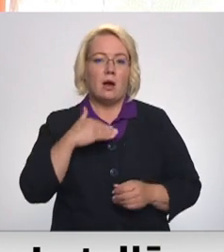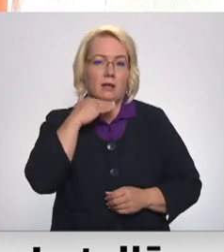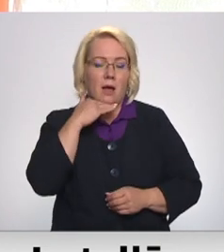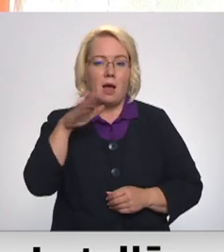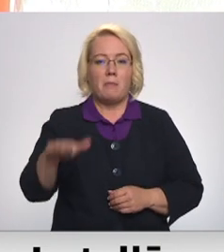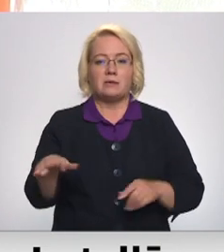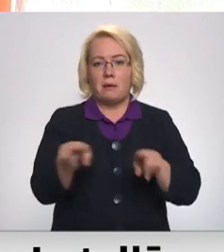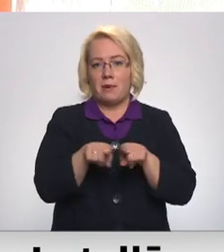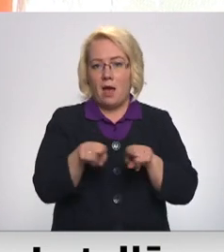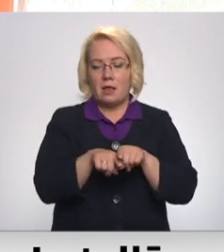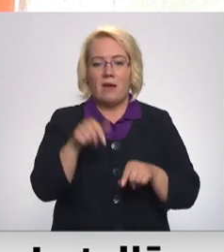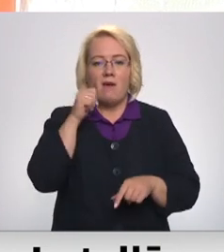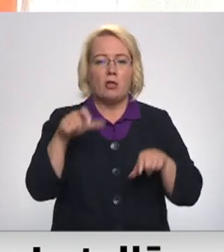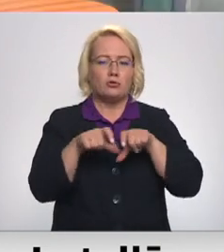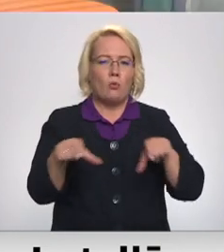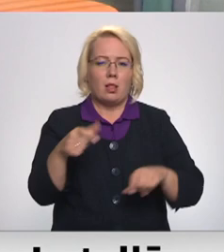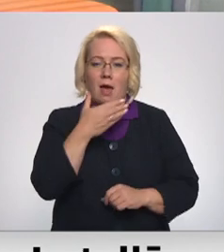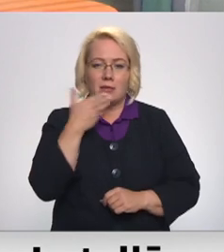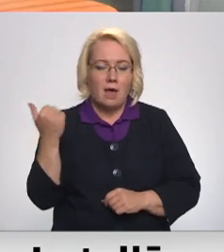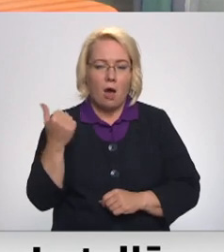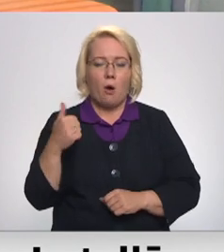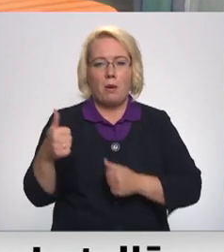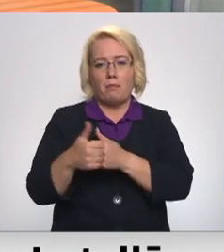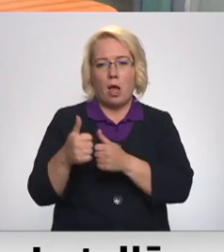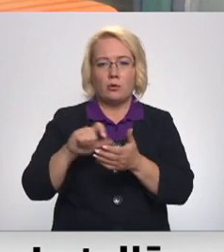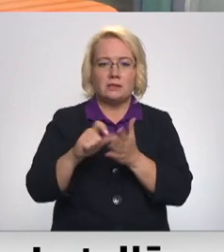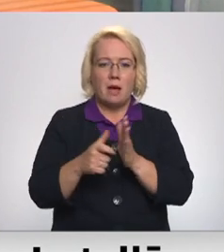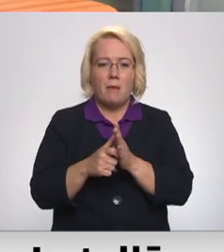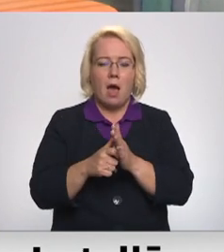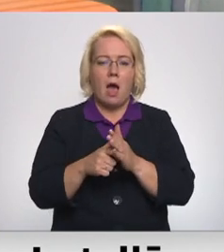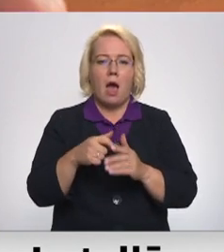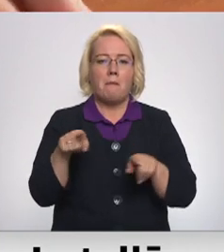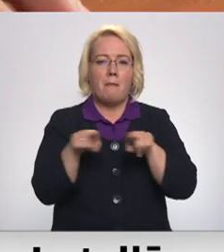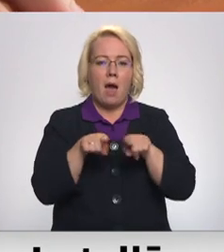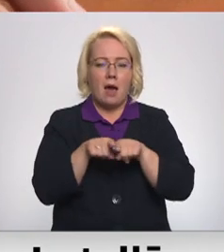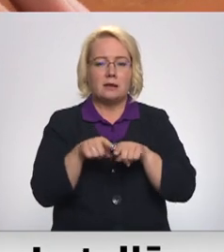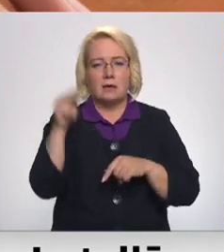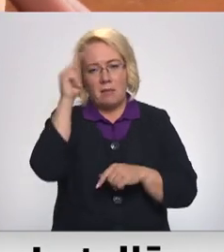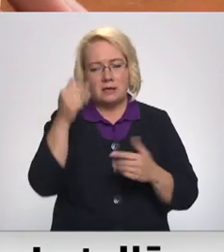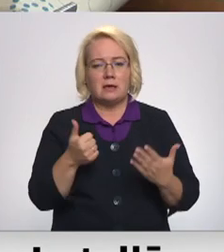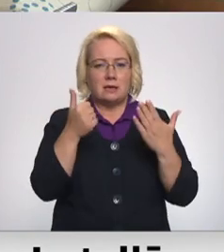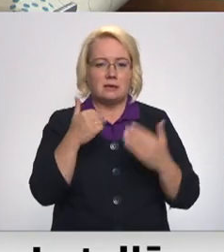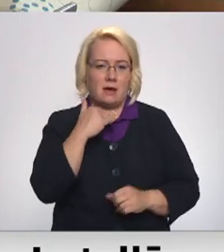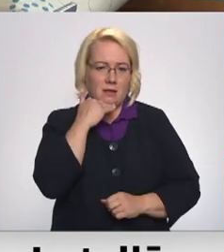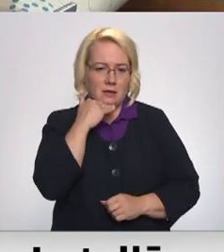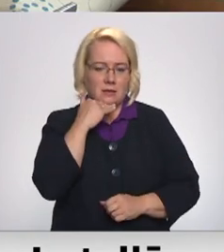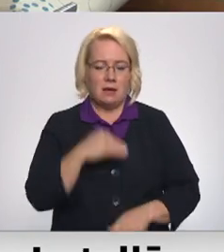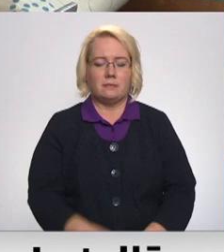Mazais brālis Marks vēl skolā neiet, bet turpat blakus istabā māsa Diana apgūst 6. Klases vielu.